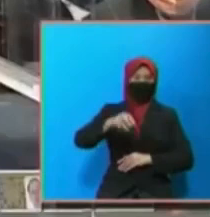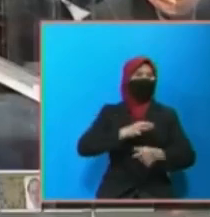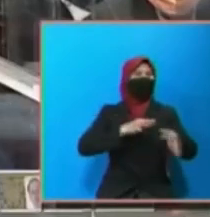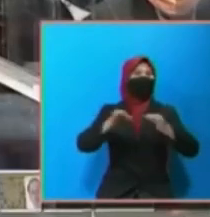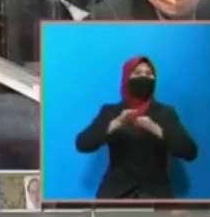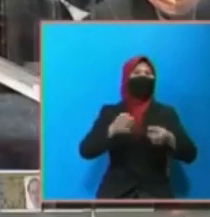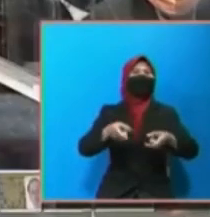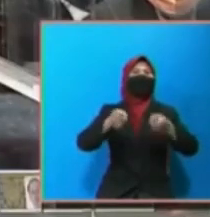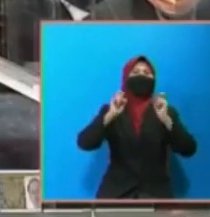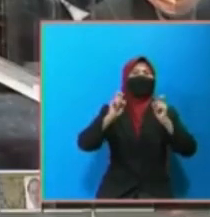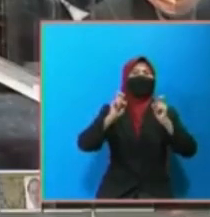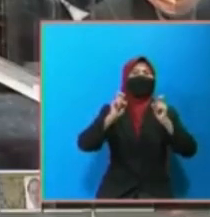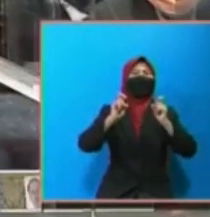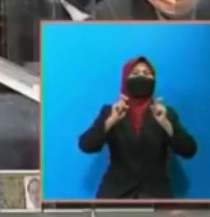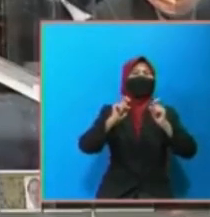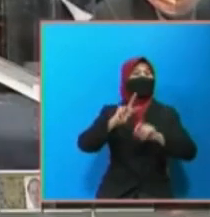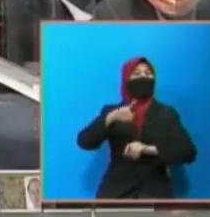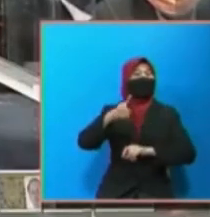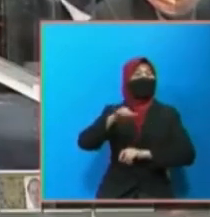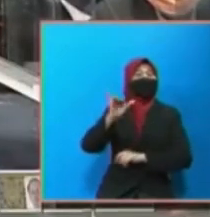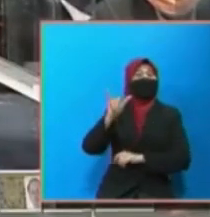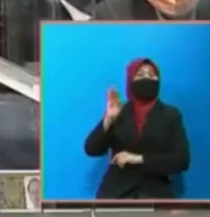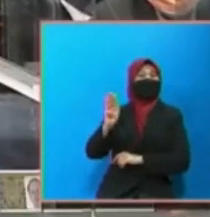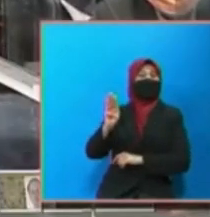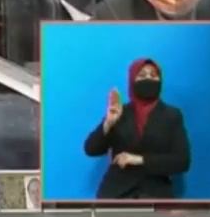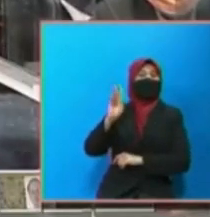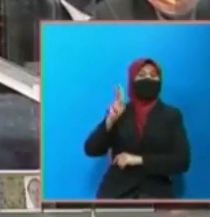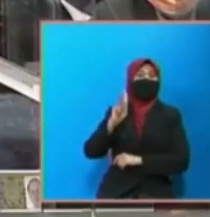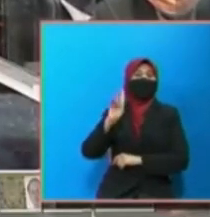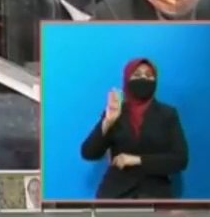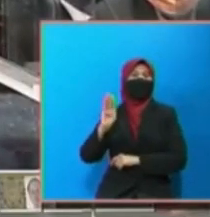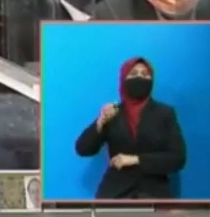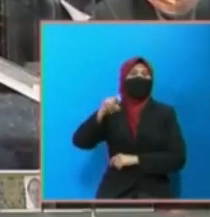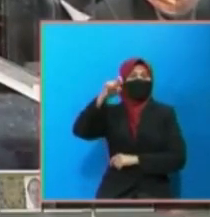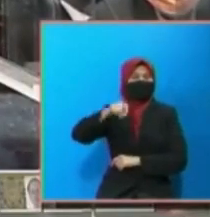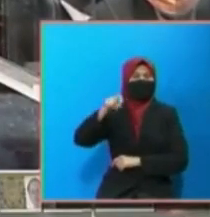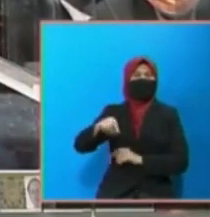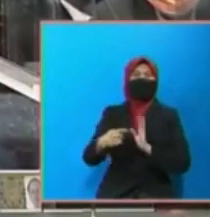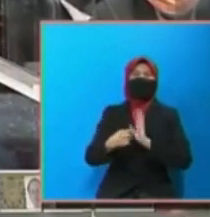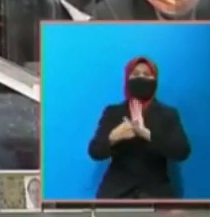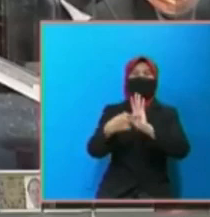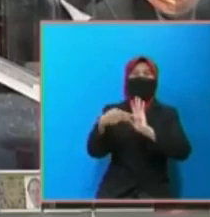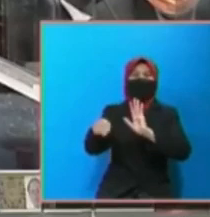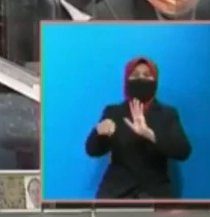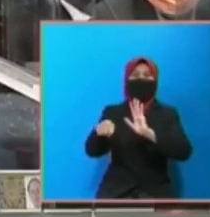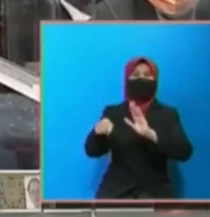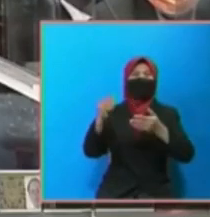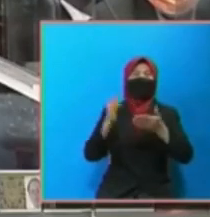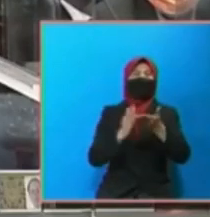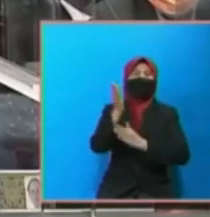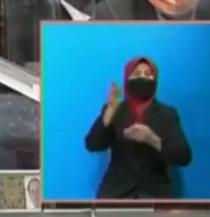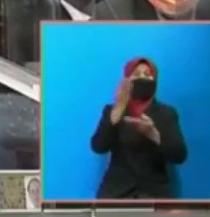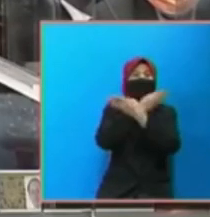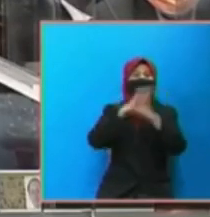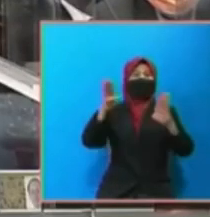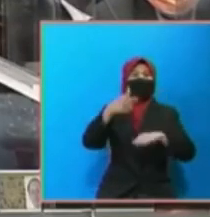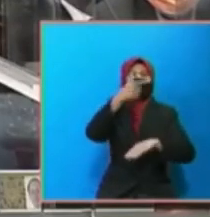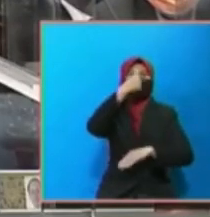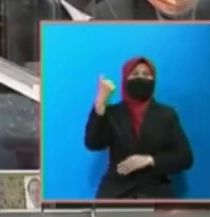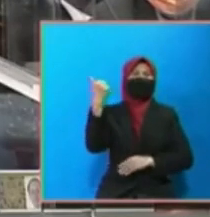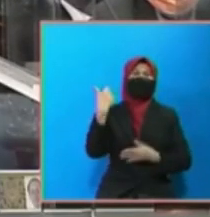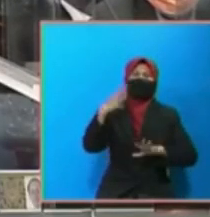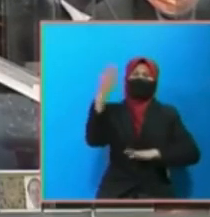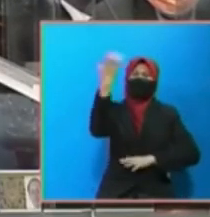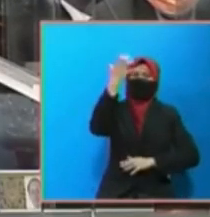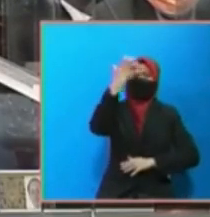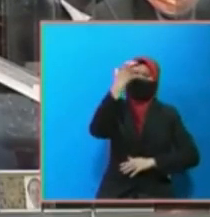segera ataupun Yang Berhormat Kota Baru perlu dirujuk ke Jawatan Kuasa Hak dan Kebebasan kerana telah mengelirukan Dewan Yang Mulia ini,